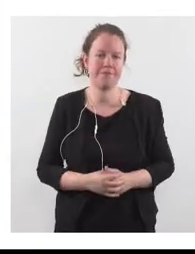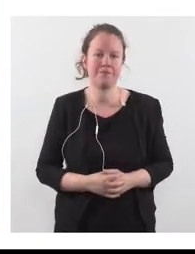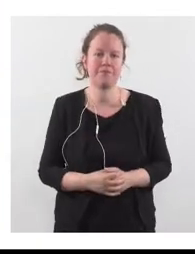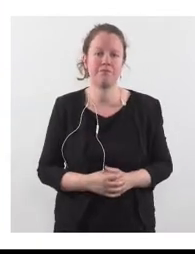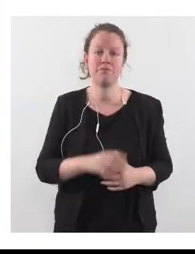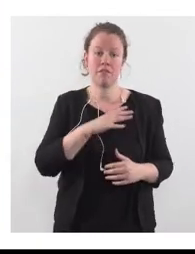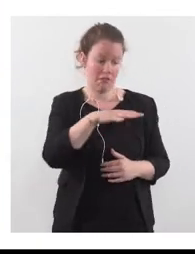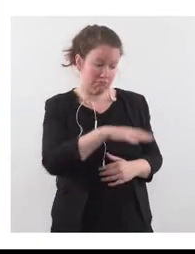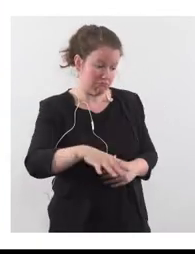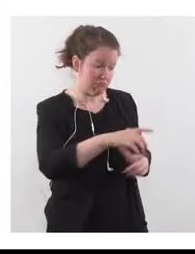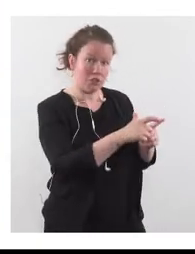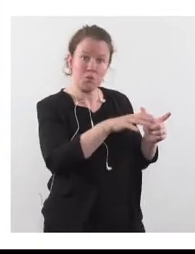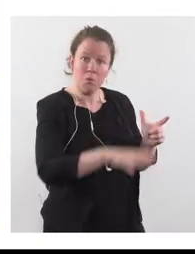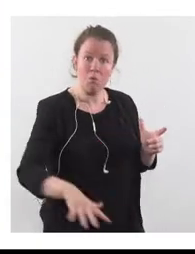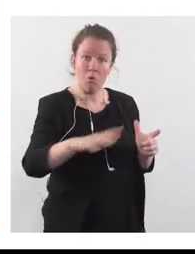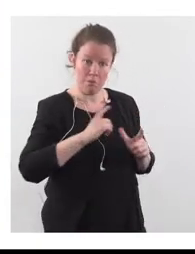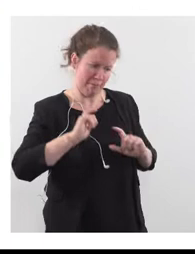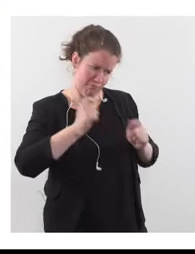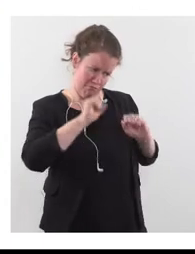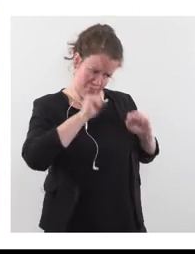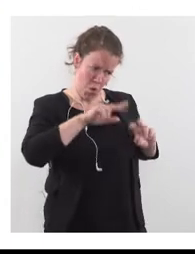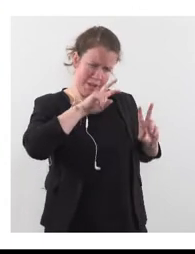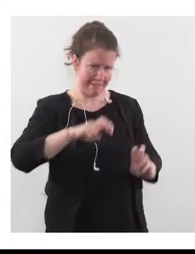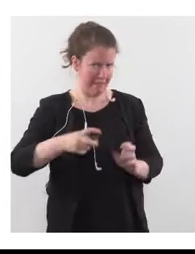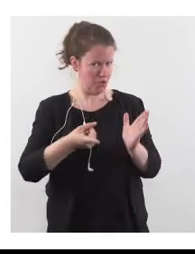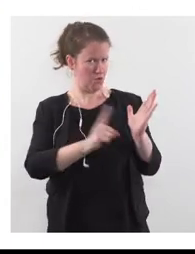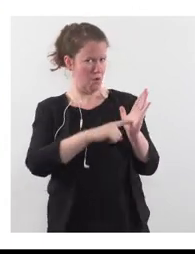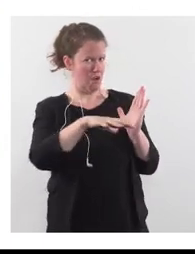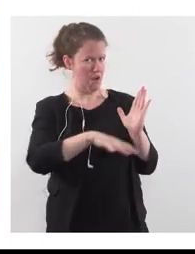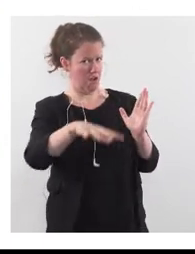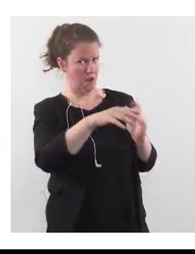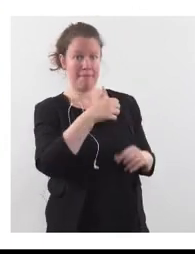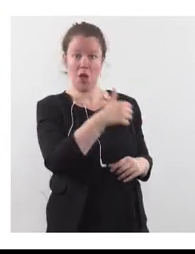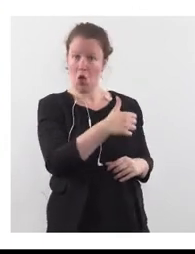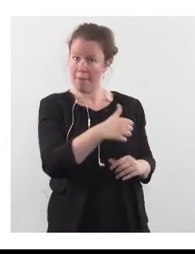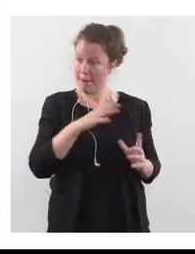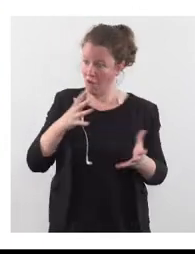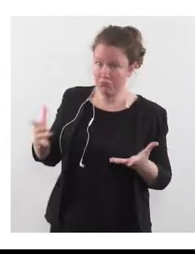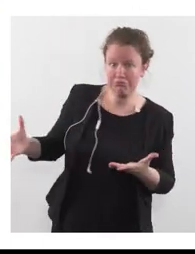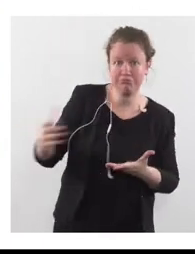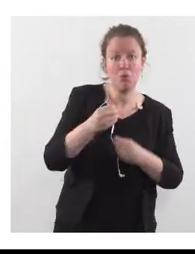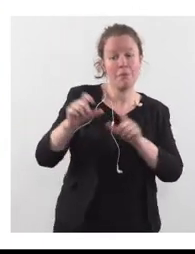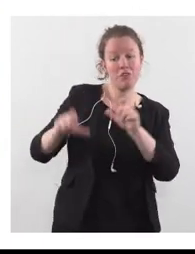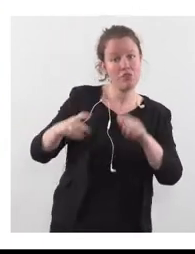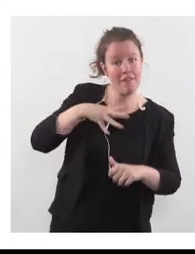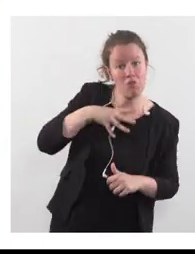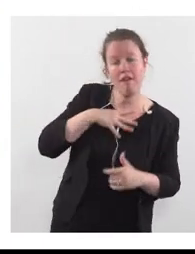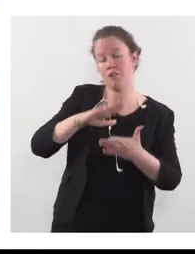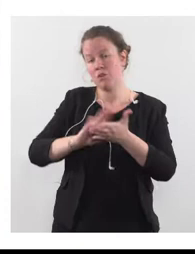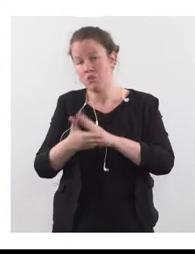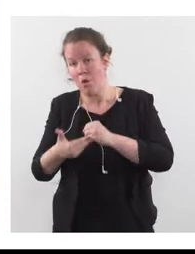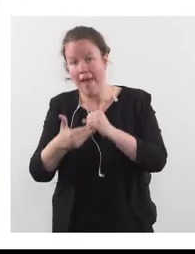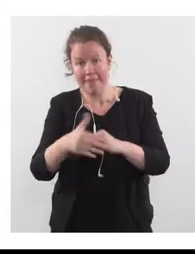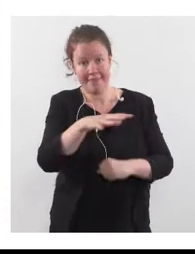sont parfois davantage aptes à les réunir que les avocats ou les associations soutenant les réclamants, même si leur